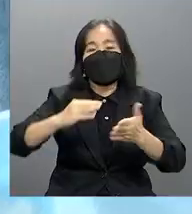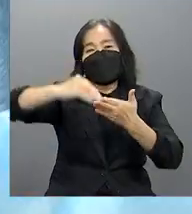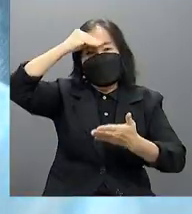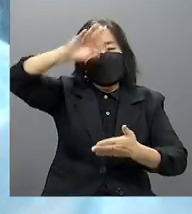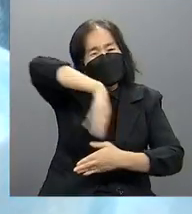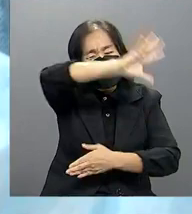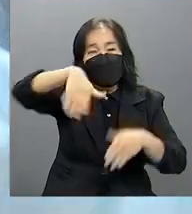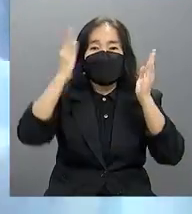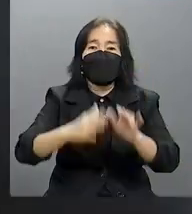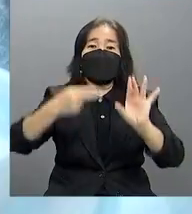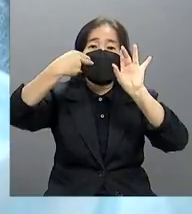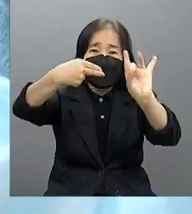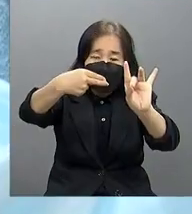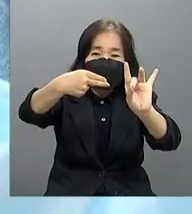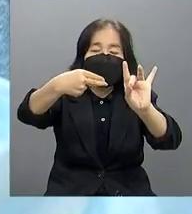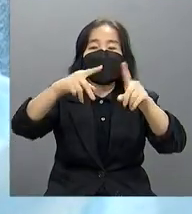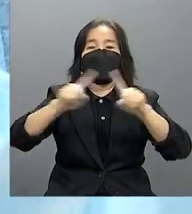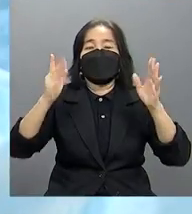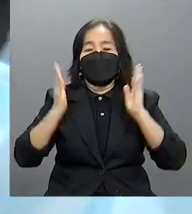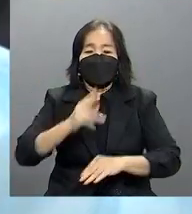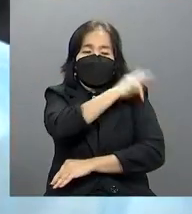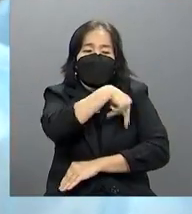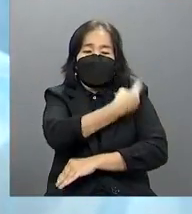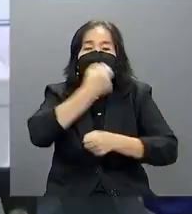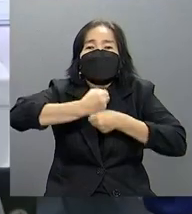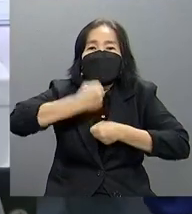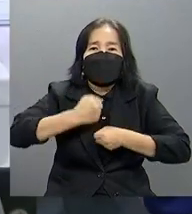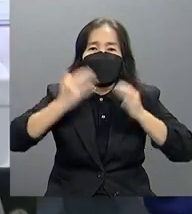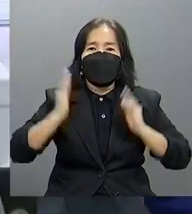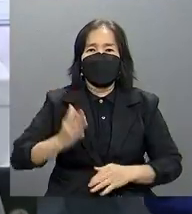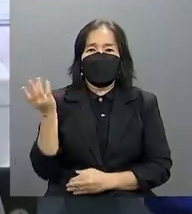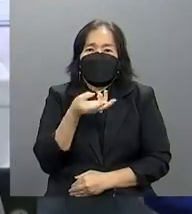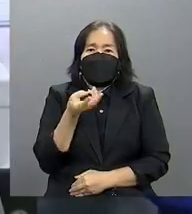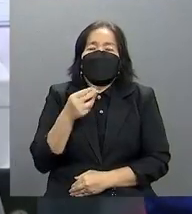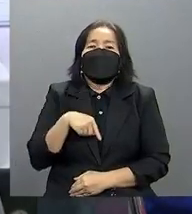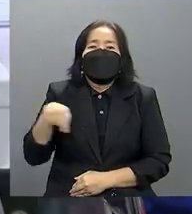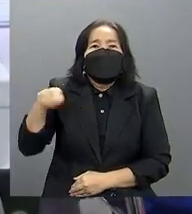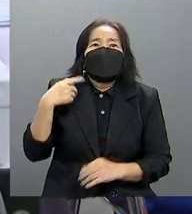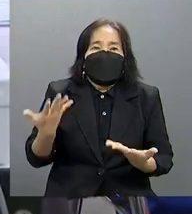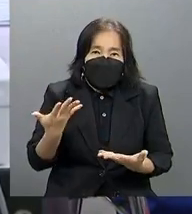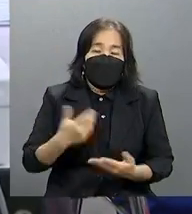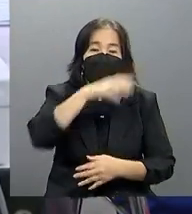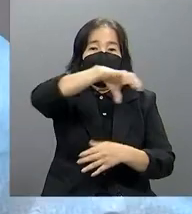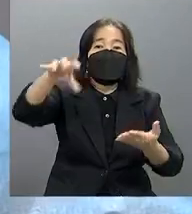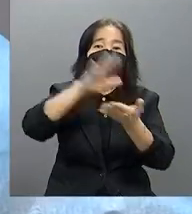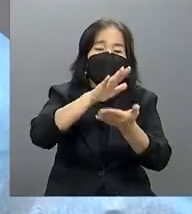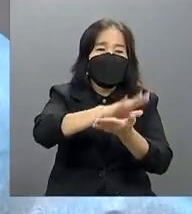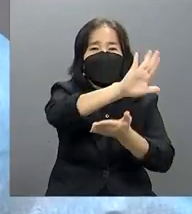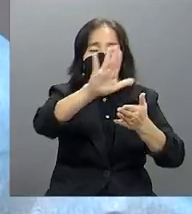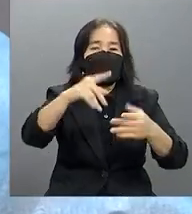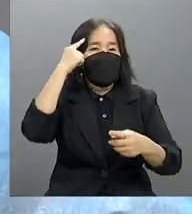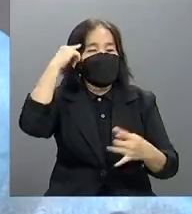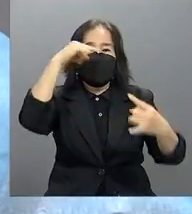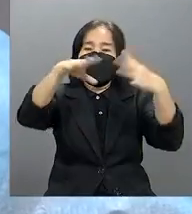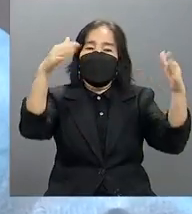ยกันด้วยข้อจำกัดด้านบุคลากรและโรงเรียนที่มีมากรวมถึงสถานที่ของโรงเรียนแต่ละแห่งอาจไม่เหมาะสมในการฉีดวัคซีน